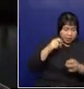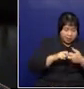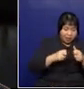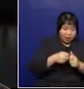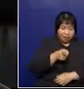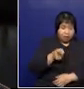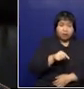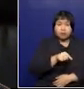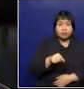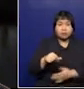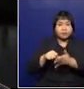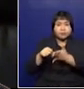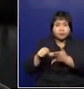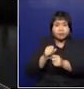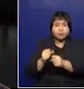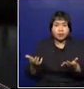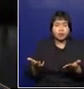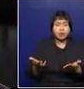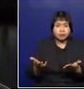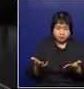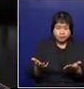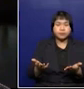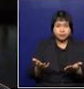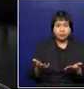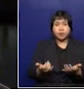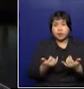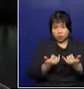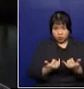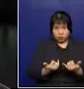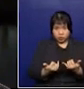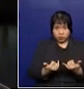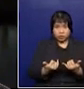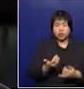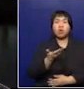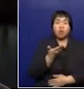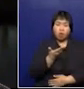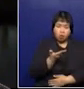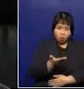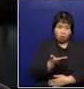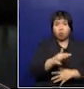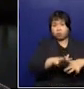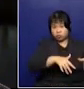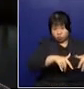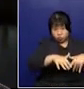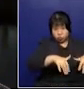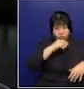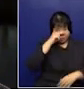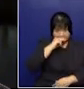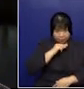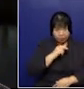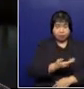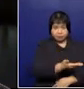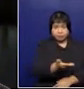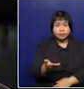งนะฮะเรื่องนี้ขอพ่อแม่พี่น้องประชาชนไทยนะ